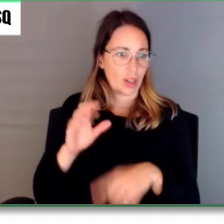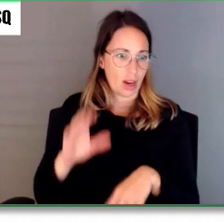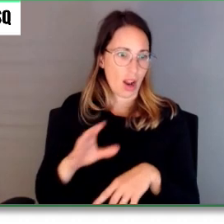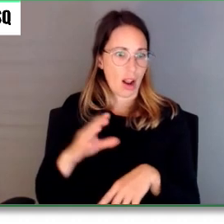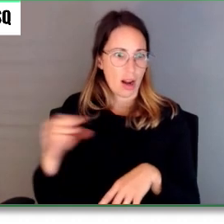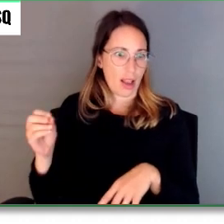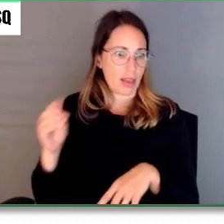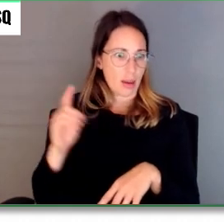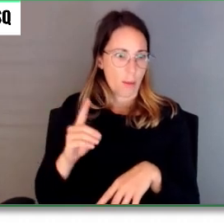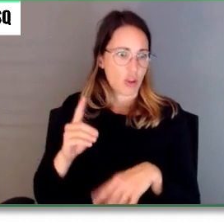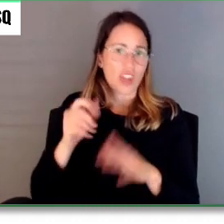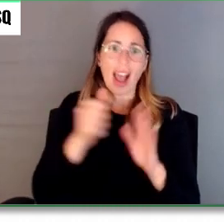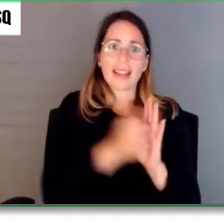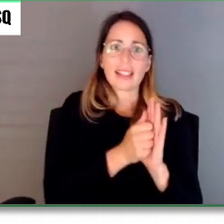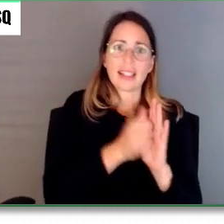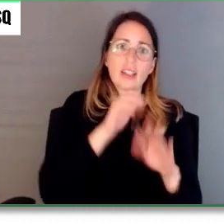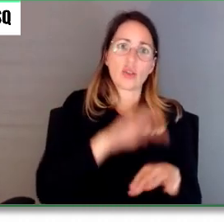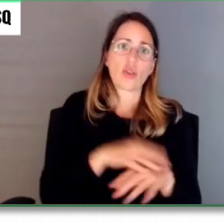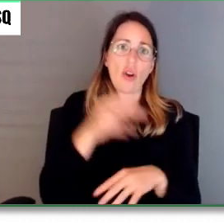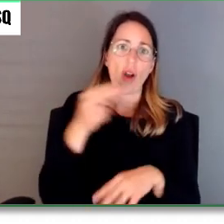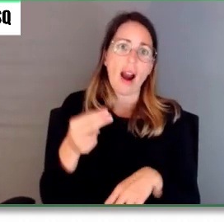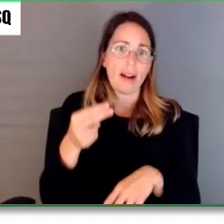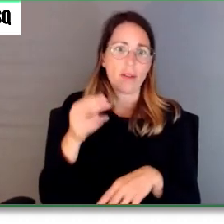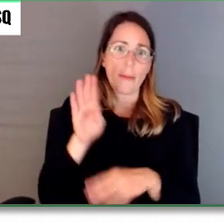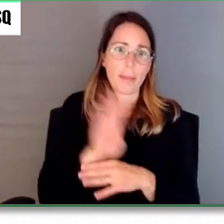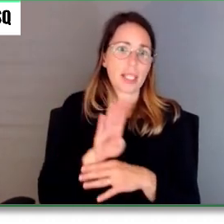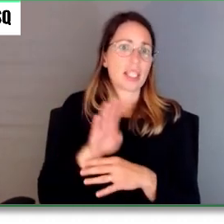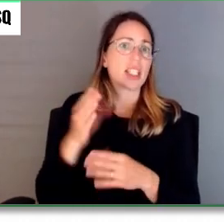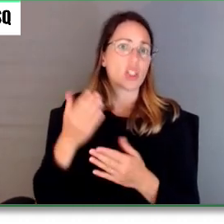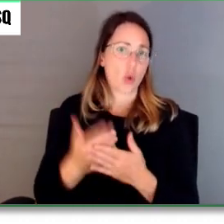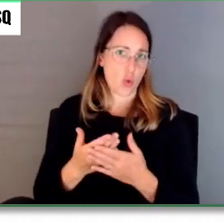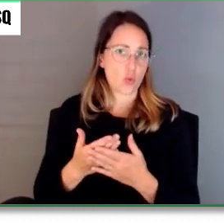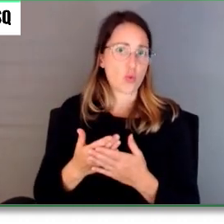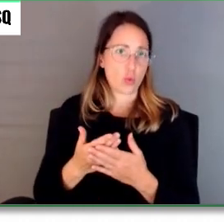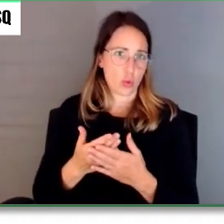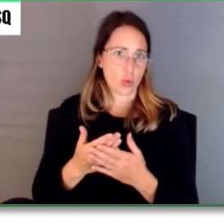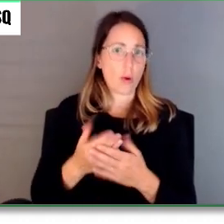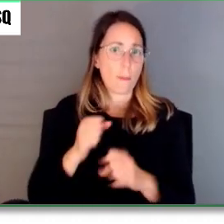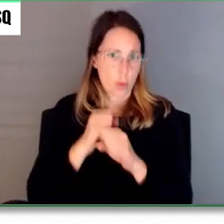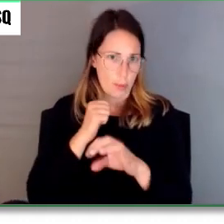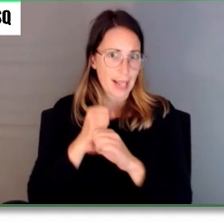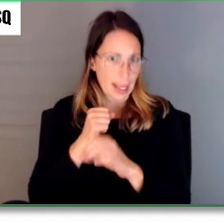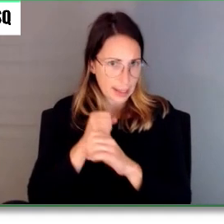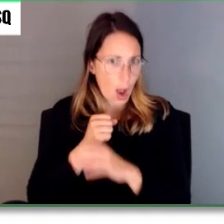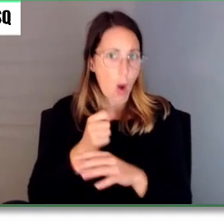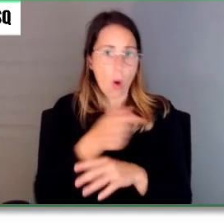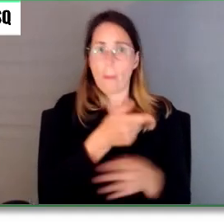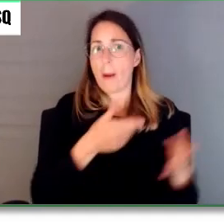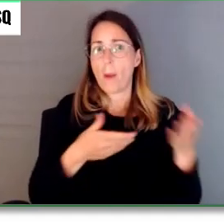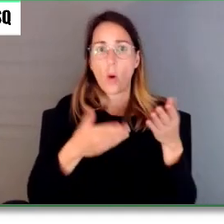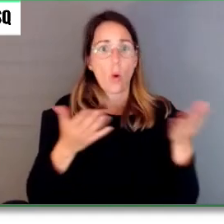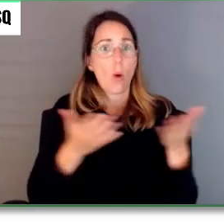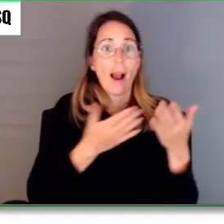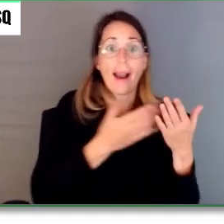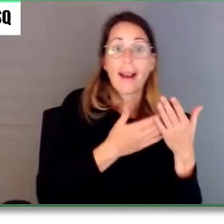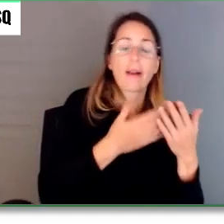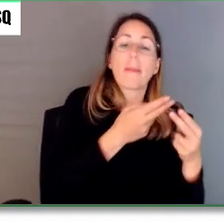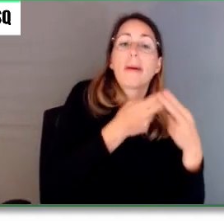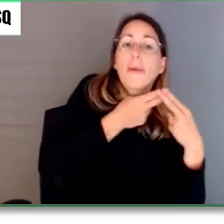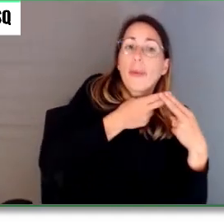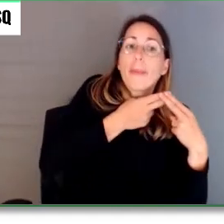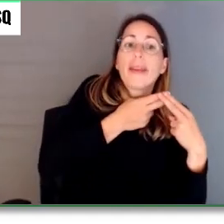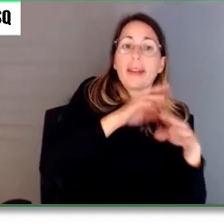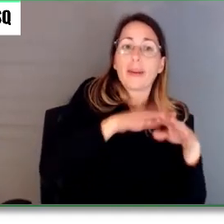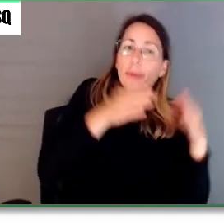Harvard Business School. Il propose qu'on passe d'une économie basée sur les produits vers les biens et